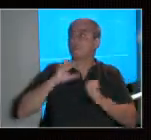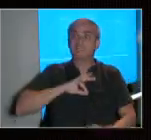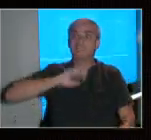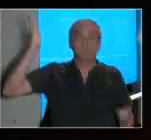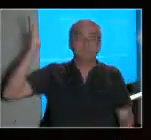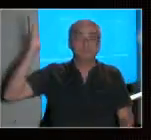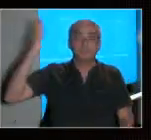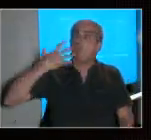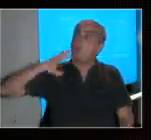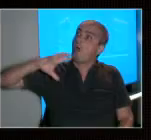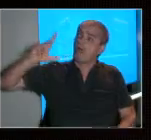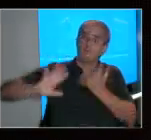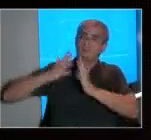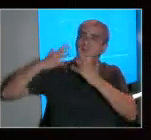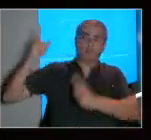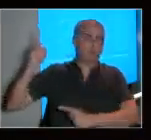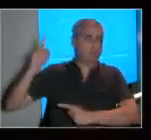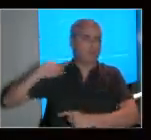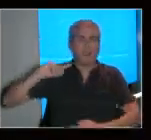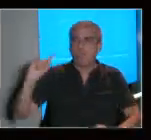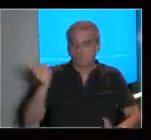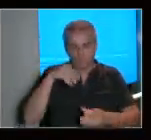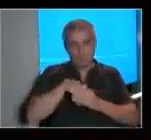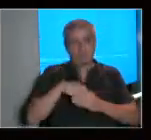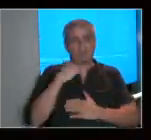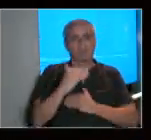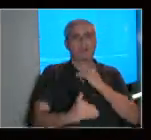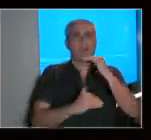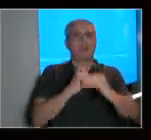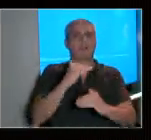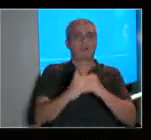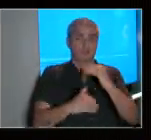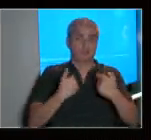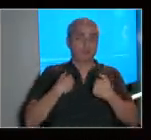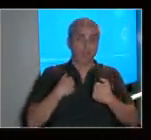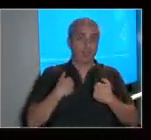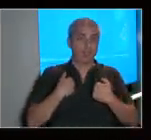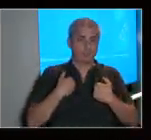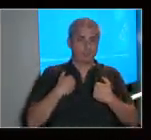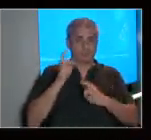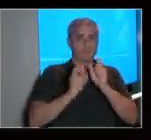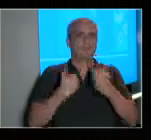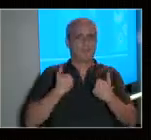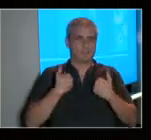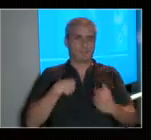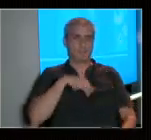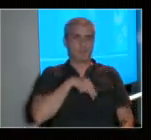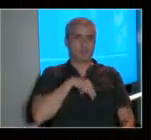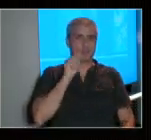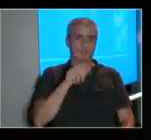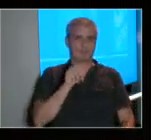בסיביר, חום אימים ושריפות ענק. כל אלה הם חלק מתהליך שאנחנו, בני אדם, אחראים